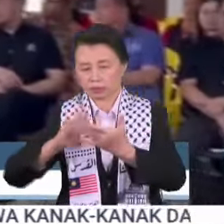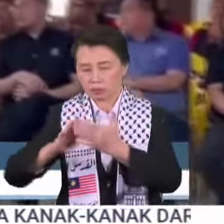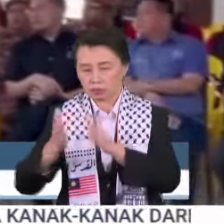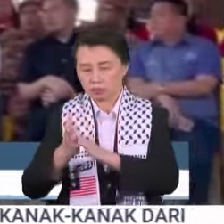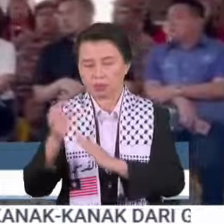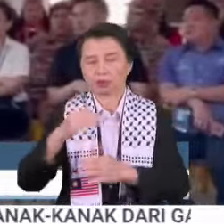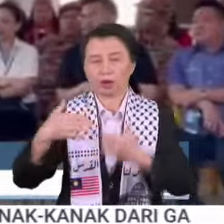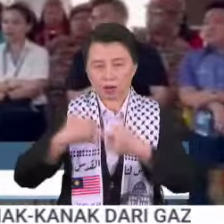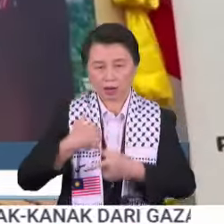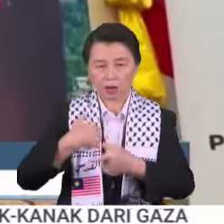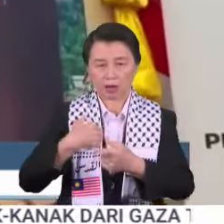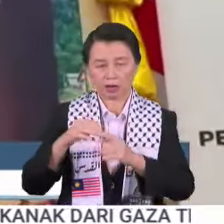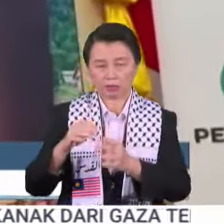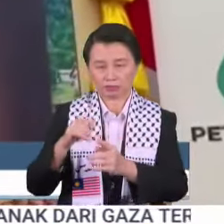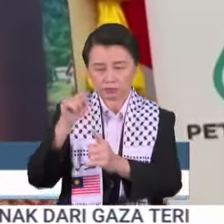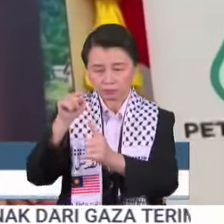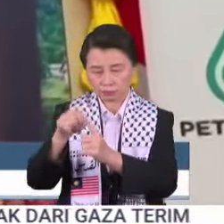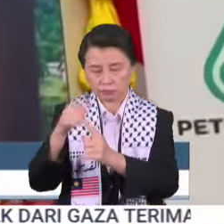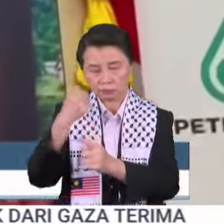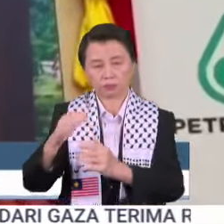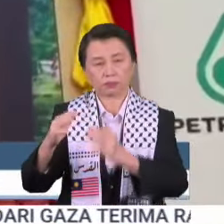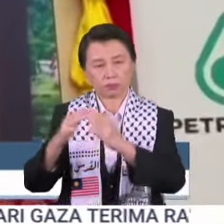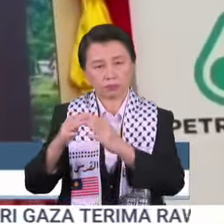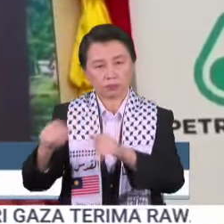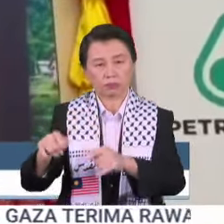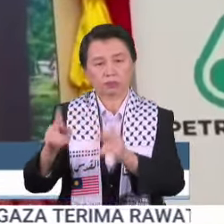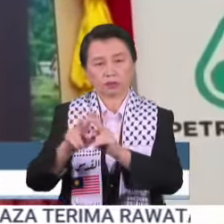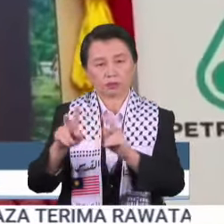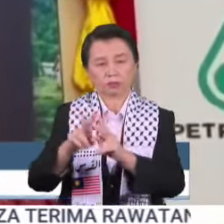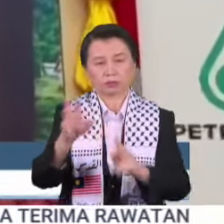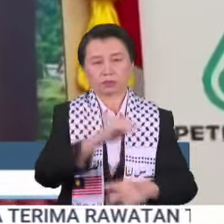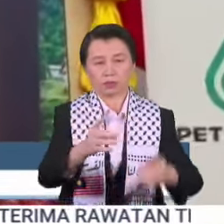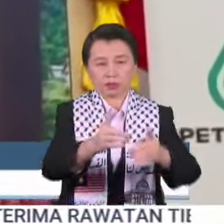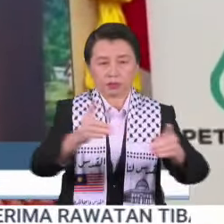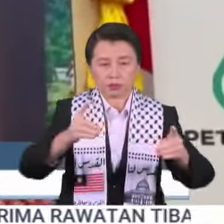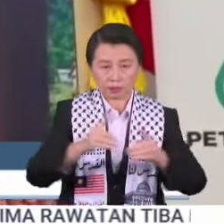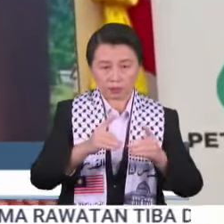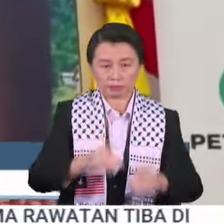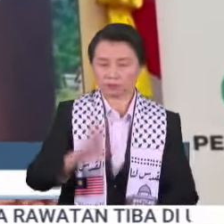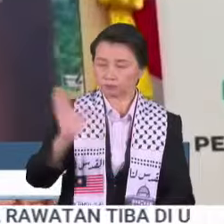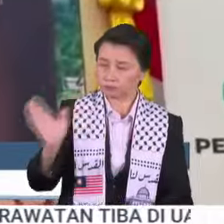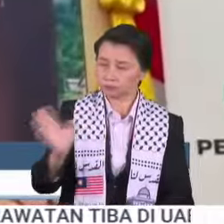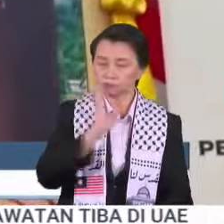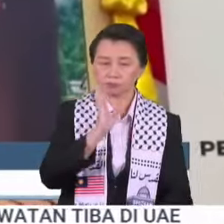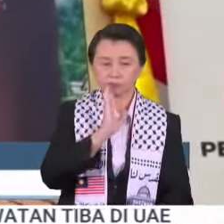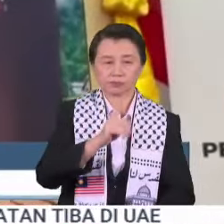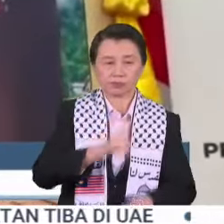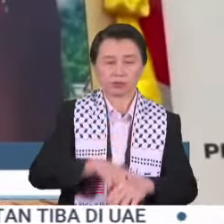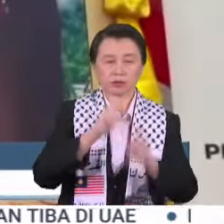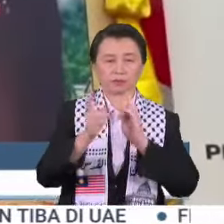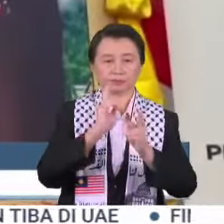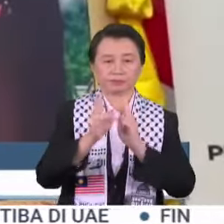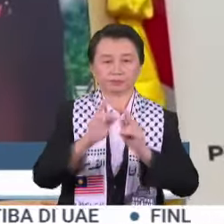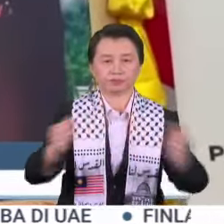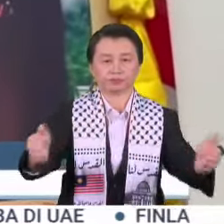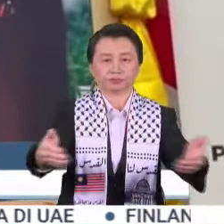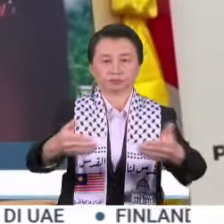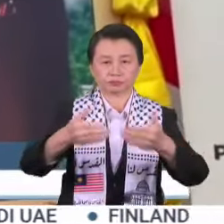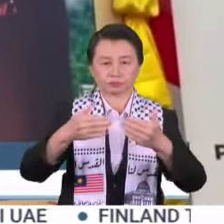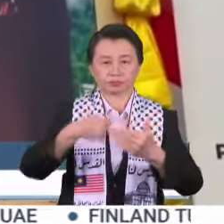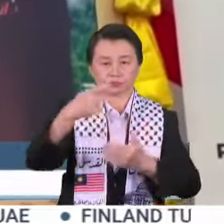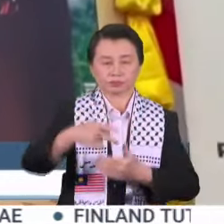dan pengwujudan fire point di setiap rumah panjang, kampung dan daerah. Beliau berkata demikian semasa berkata terucap pada penutupan